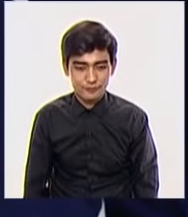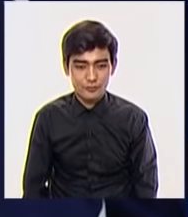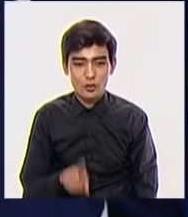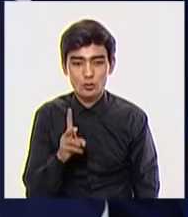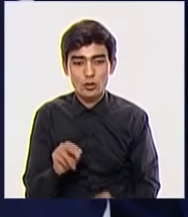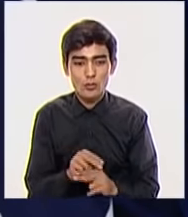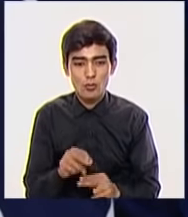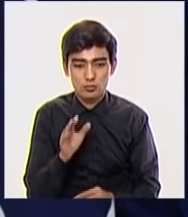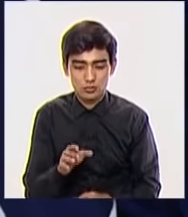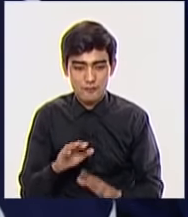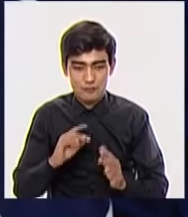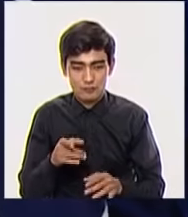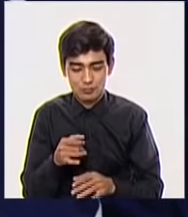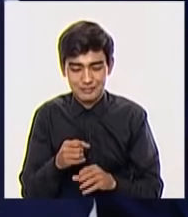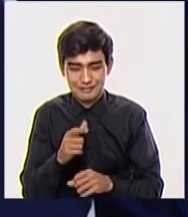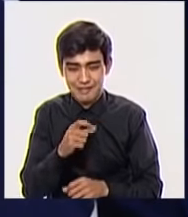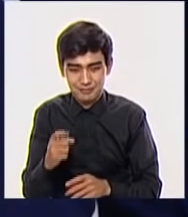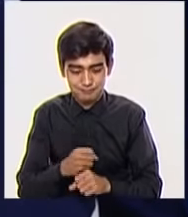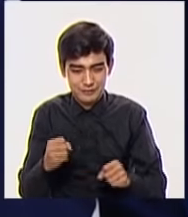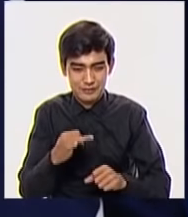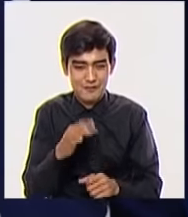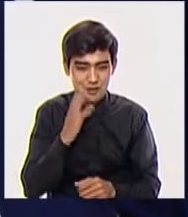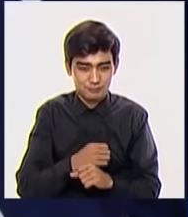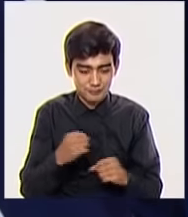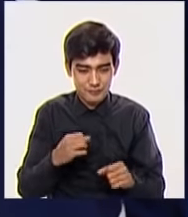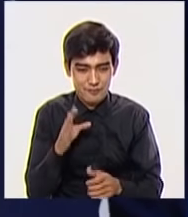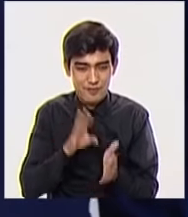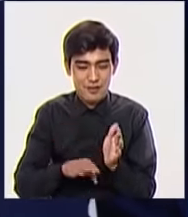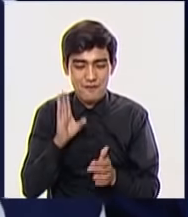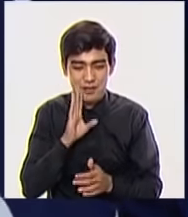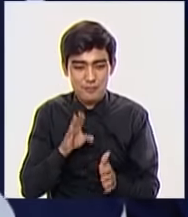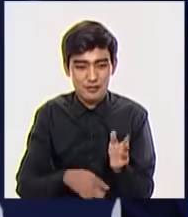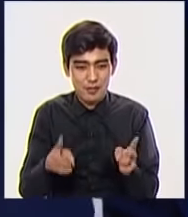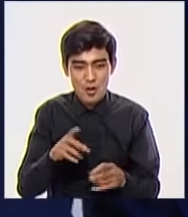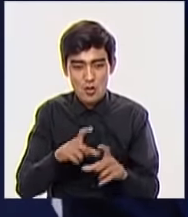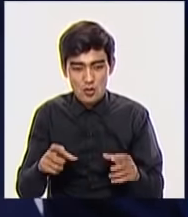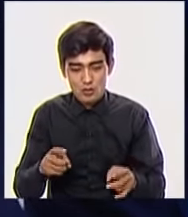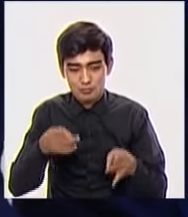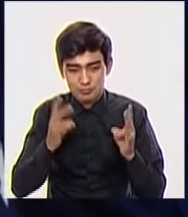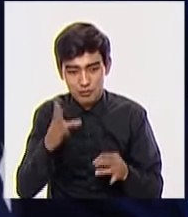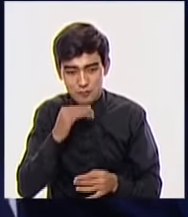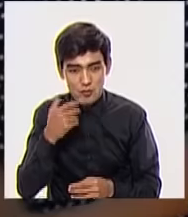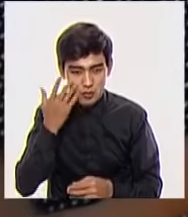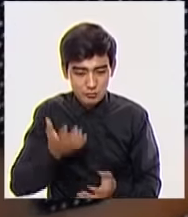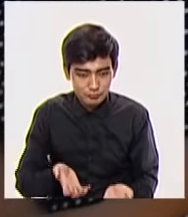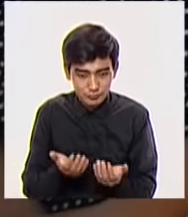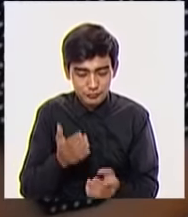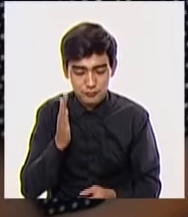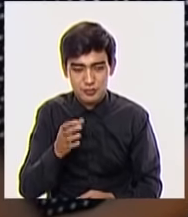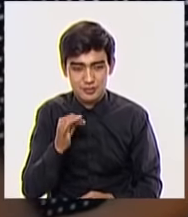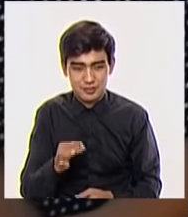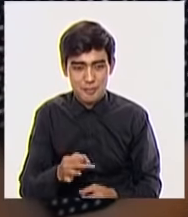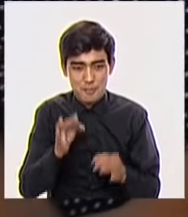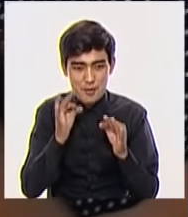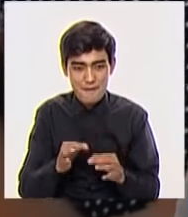будет ремонтировать? Потому что это аварийная ситуация, которой люди могут пострадать, когда будут раскапывать. Во всех